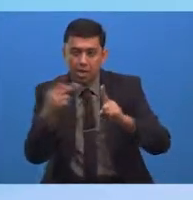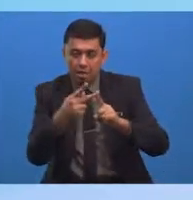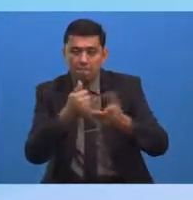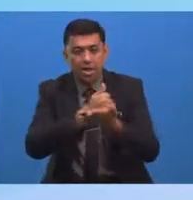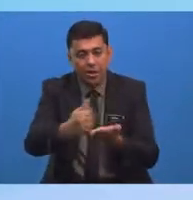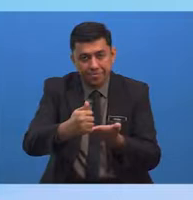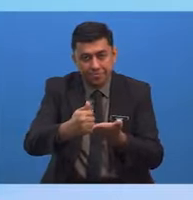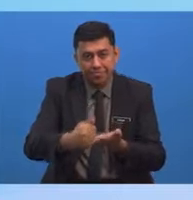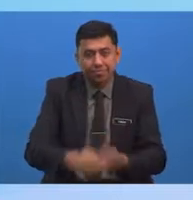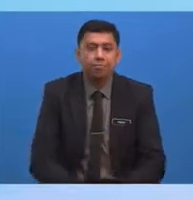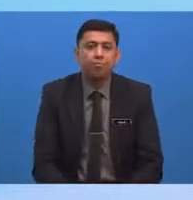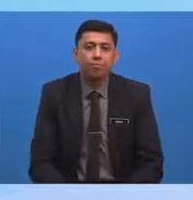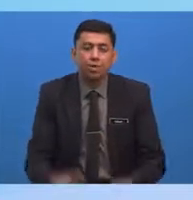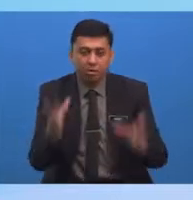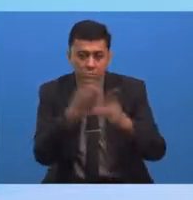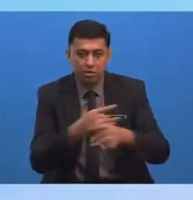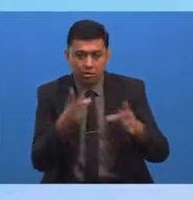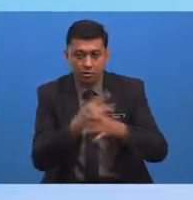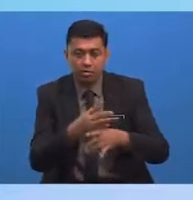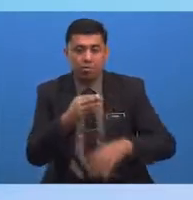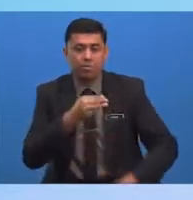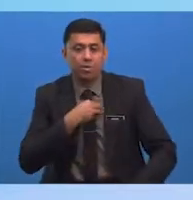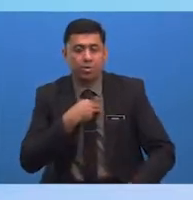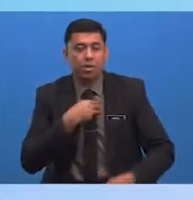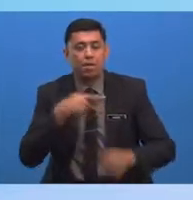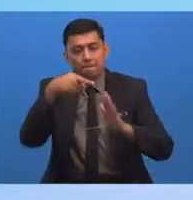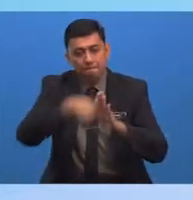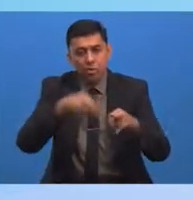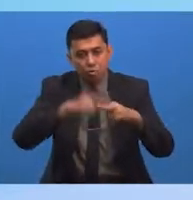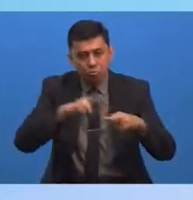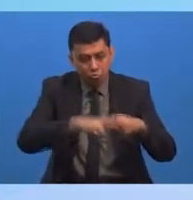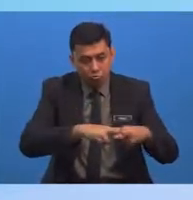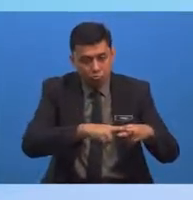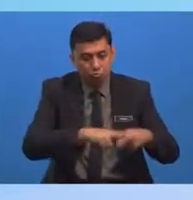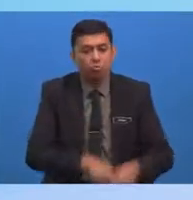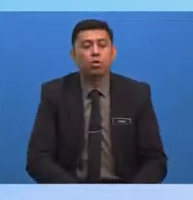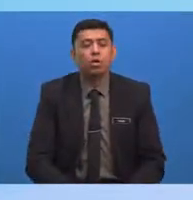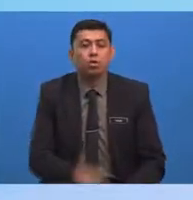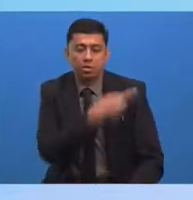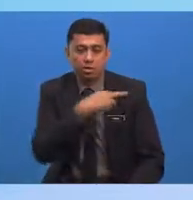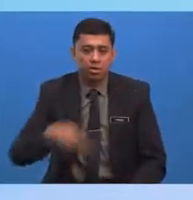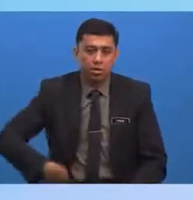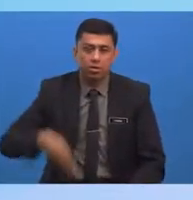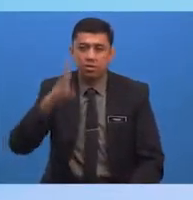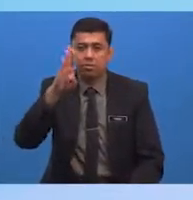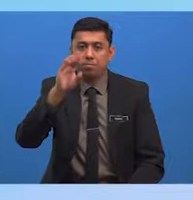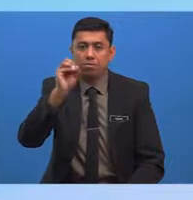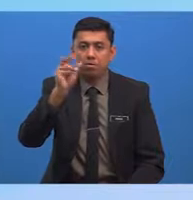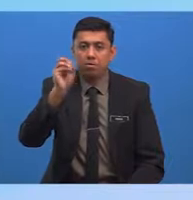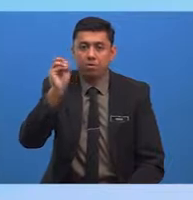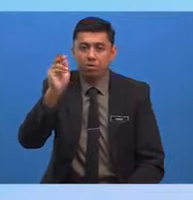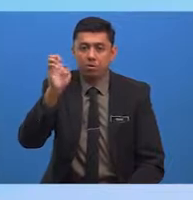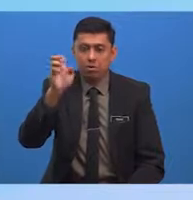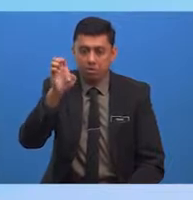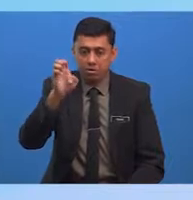kepada amanah. Sarawak merupakan milik penduduk pribuminya dan Raja Brooke memerintah bagi